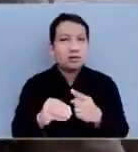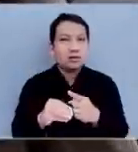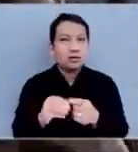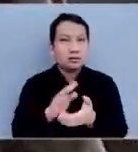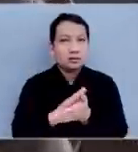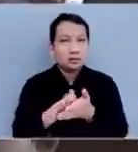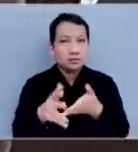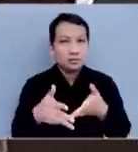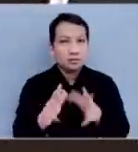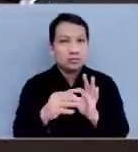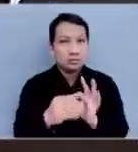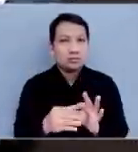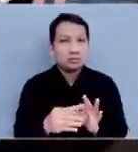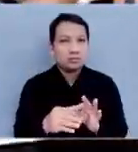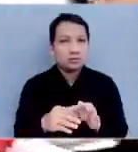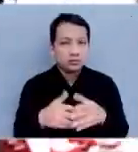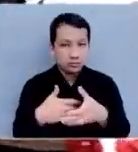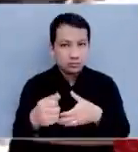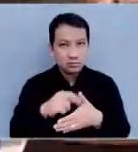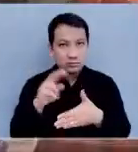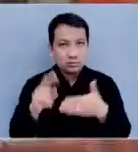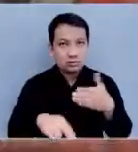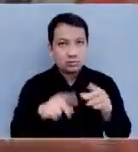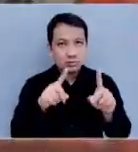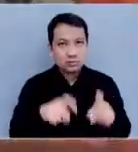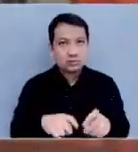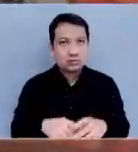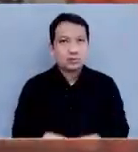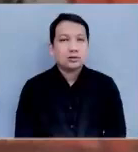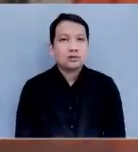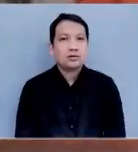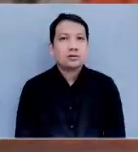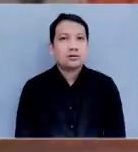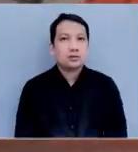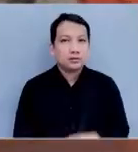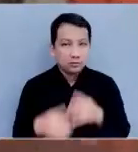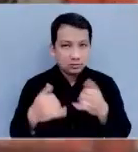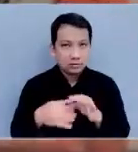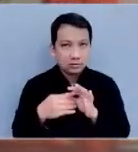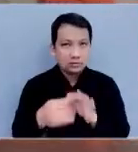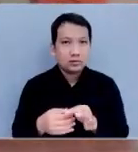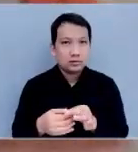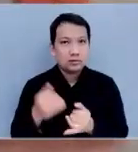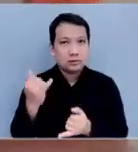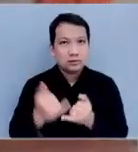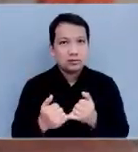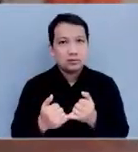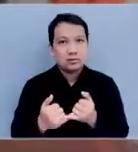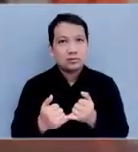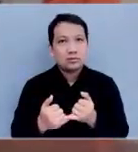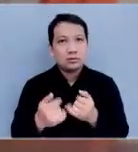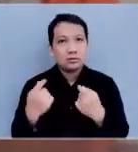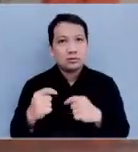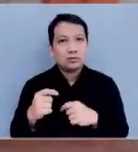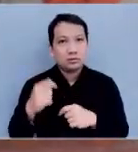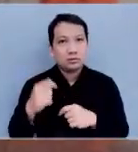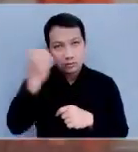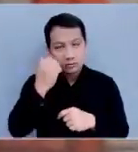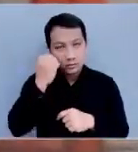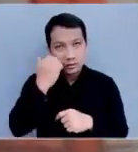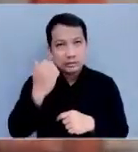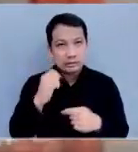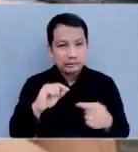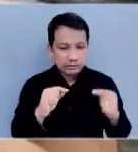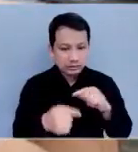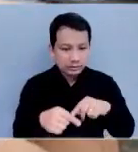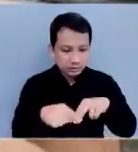galing sa doktor pagkalabas ng resulta ng test sa kanya. Hindi nakalaro si Ramos sa huling mga tune-up games ng Gilas sa Europe dahil sa iniindang